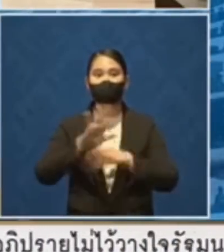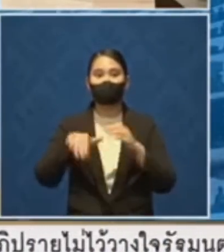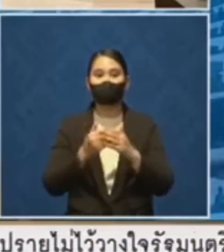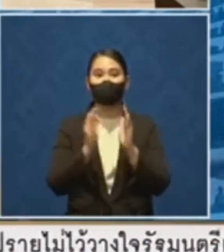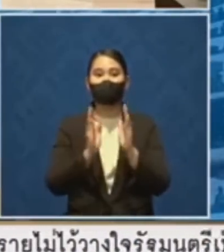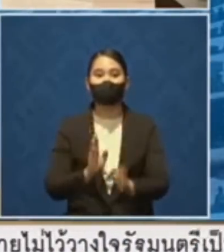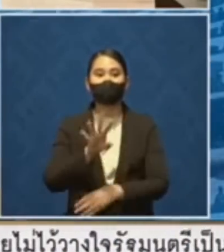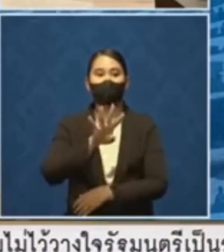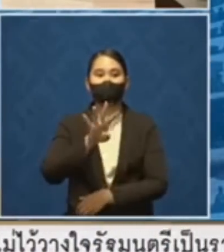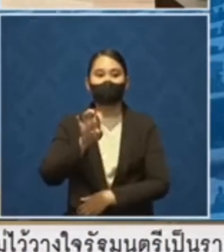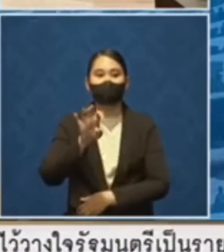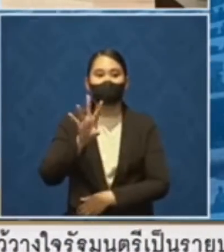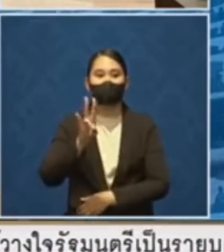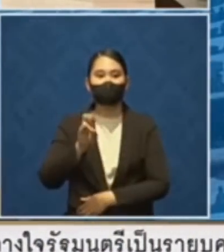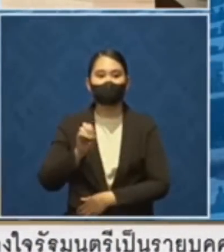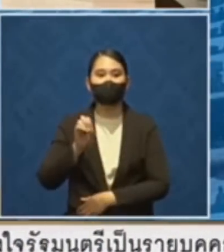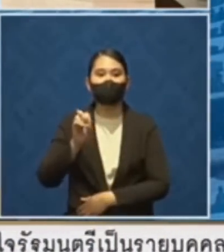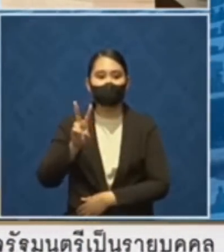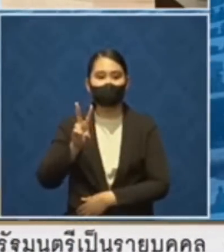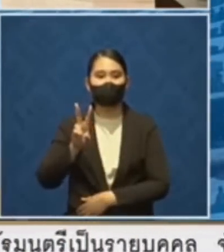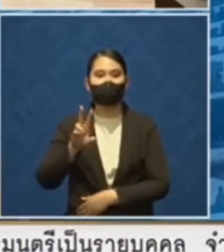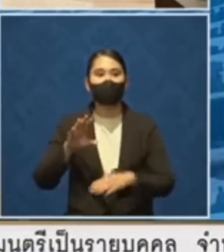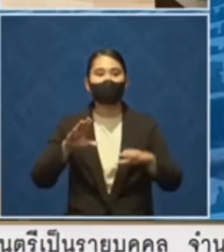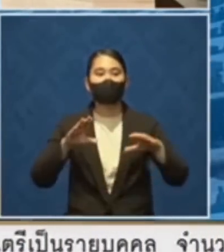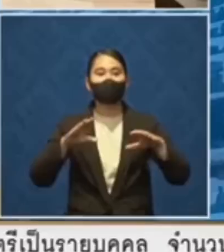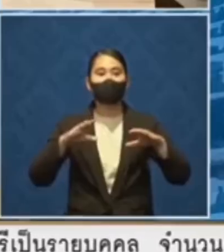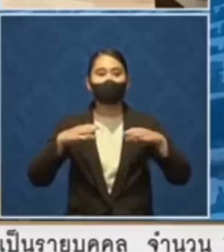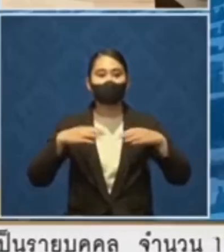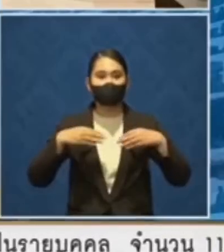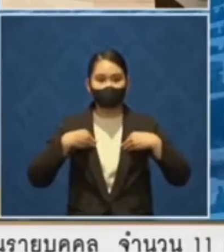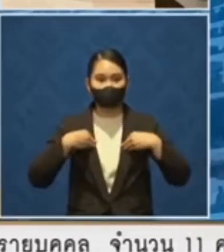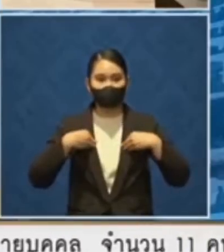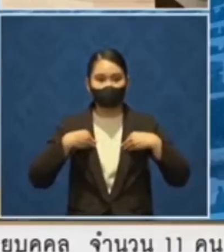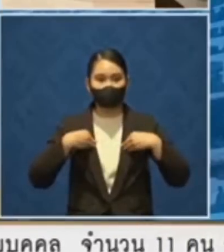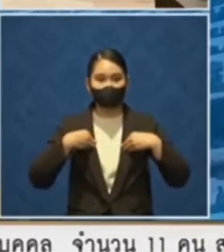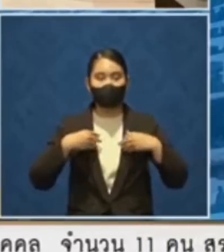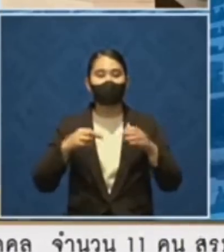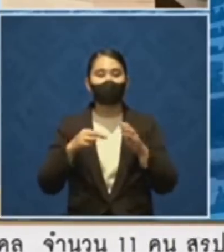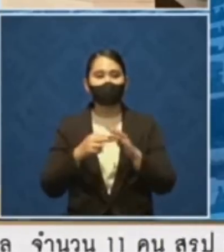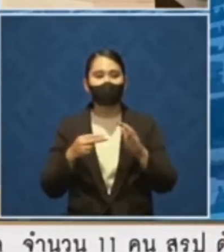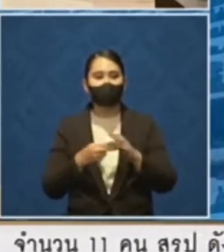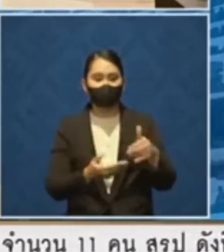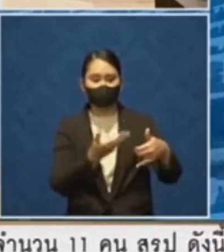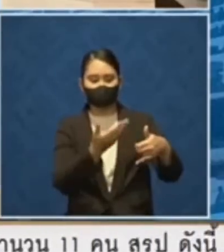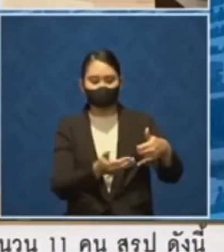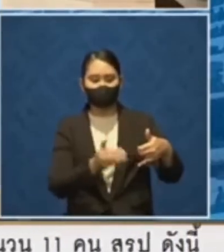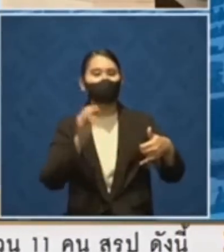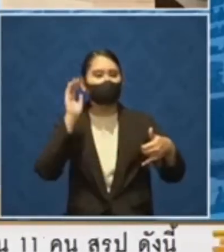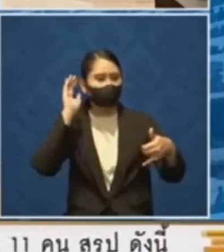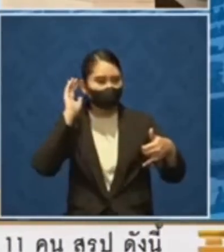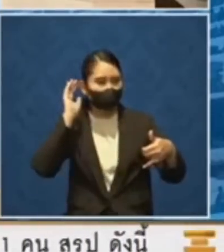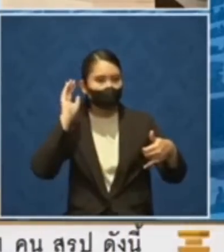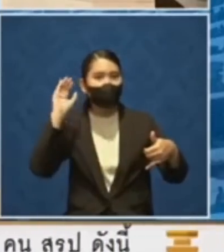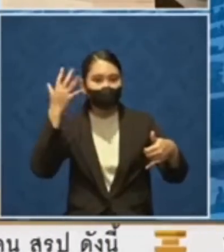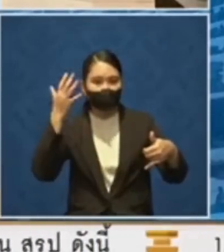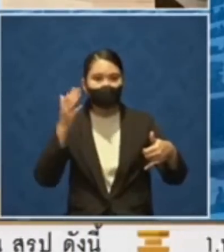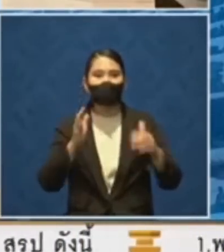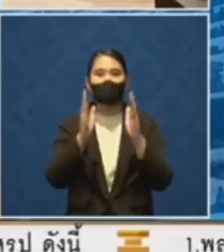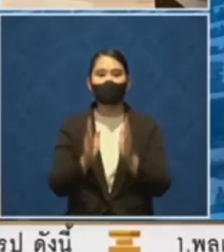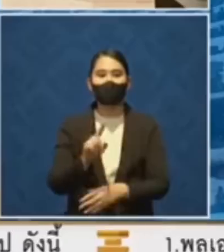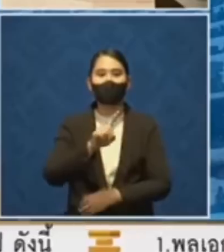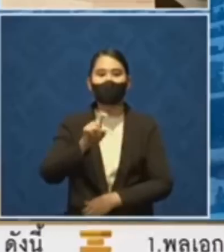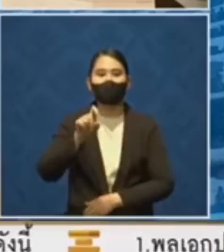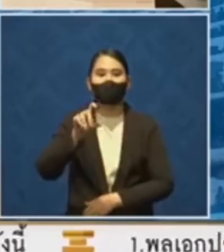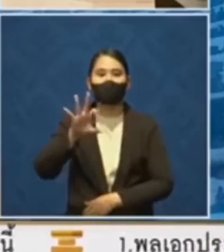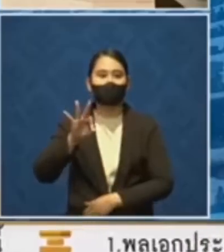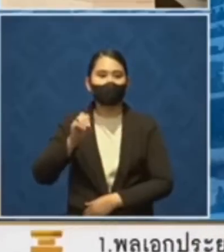472คนเห็นด้วยคือไม่ไว้วางใจ193คน